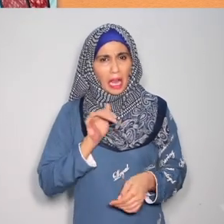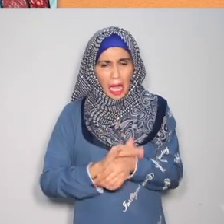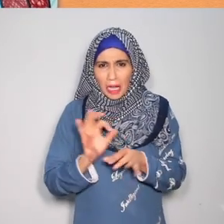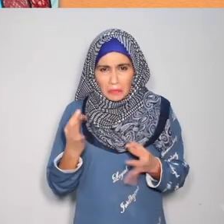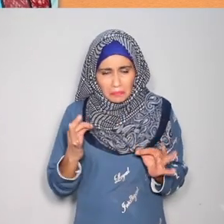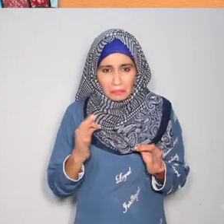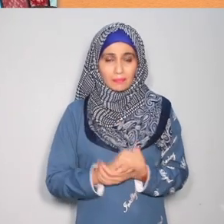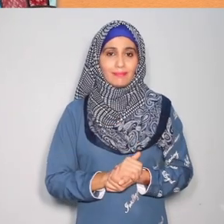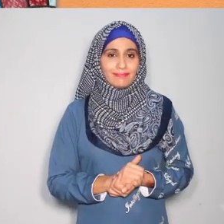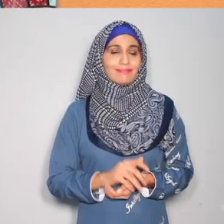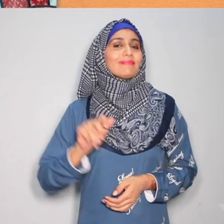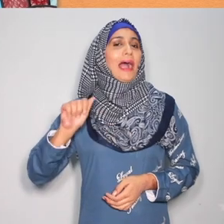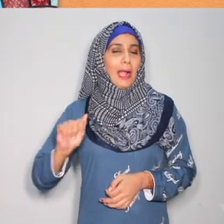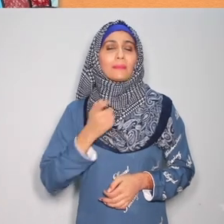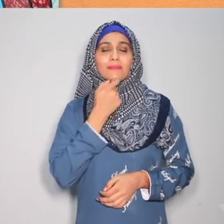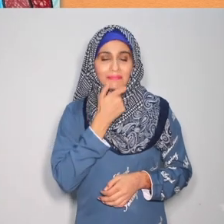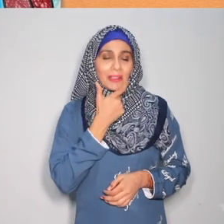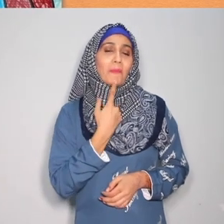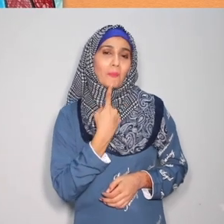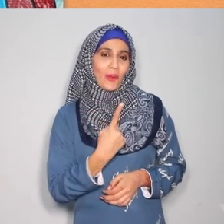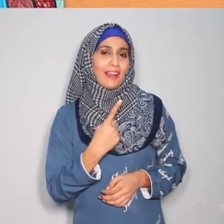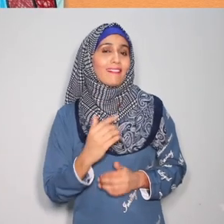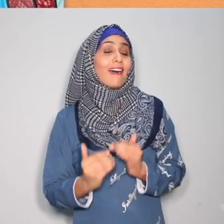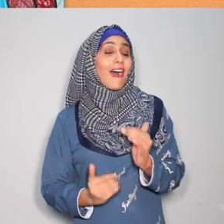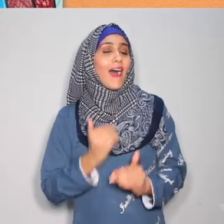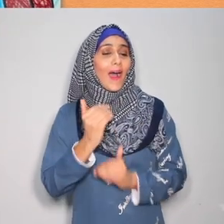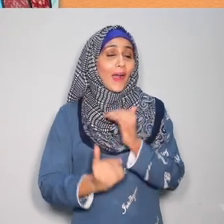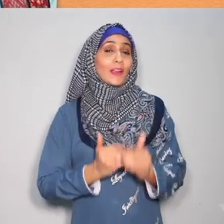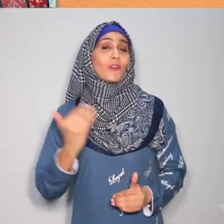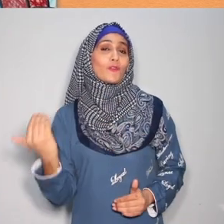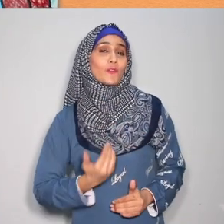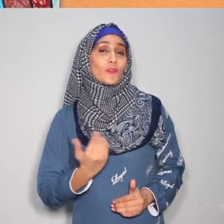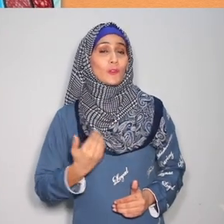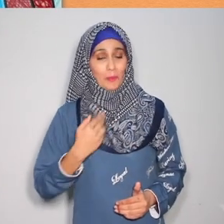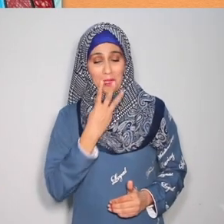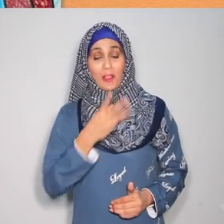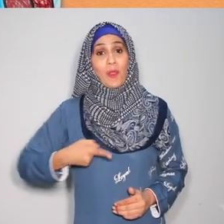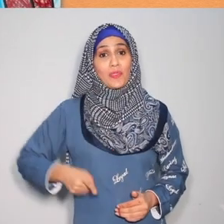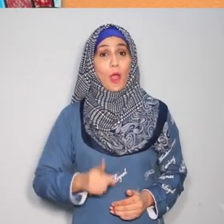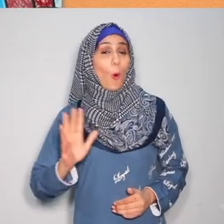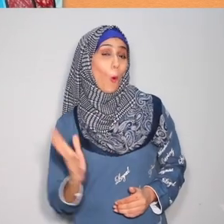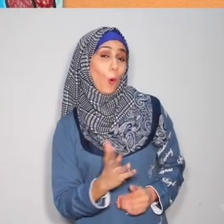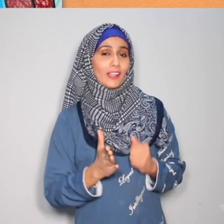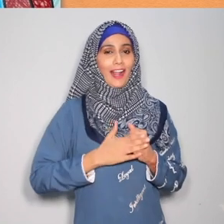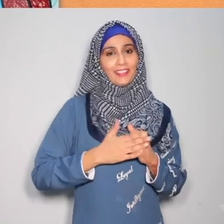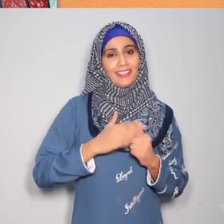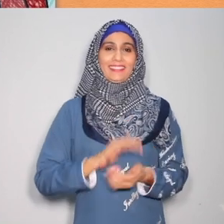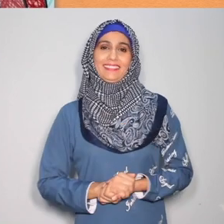है। अमजद मुस्कुरा कर बोला, आगे और भी नई नई चीज़ें देखने को